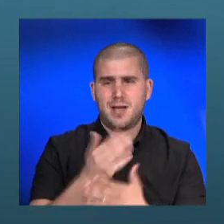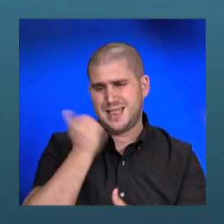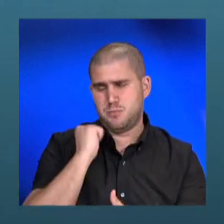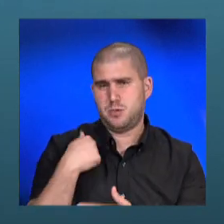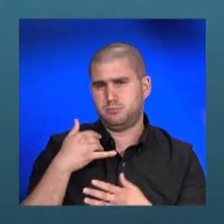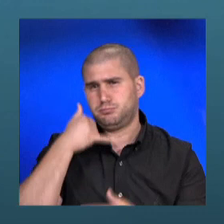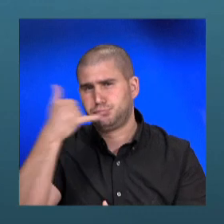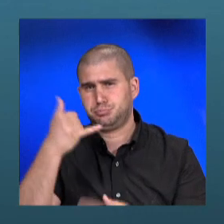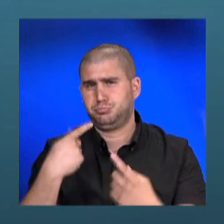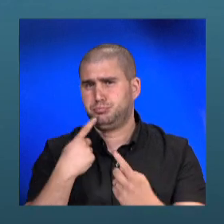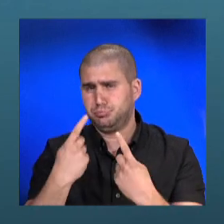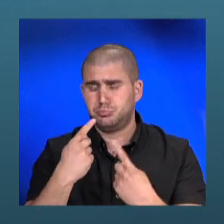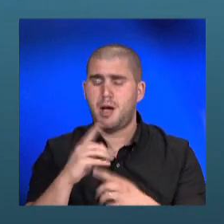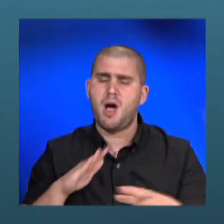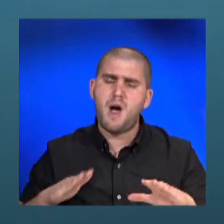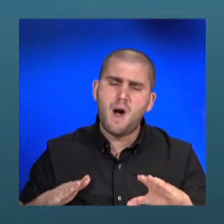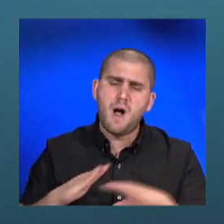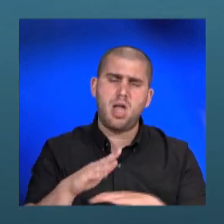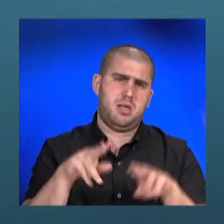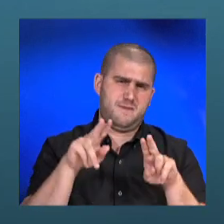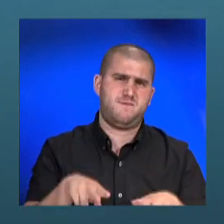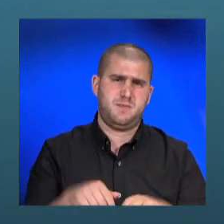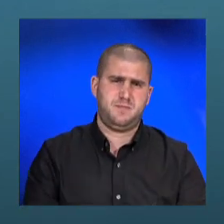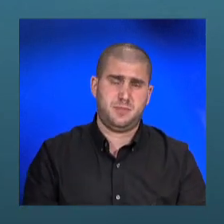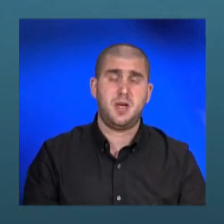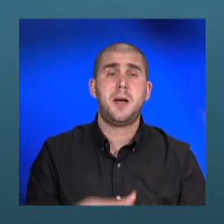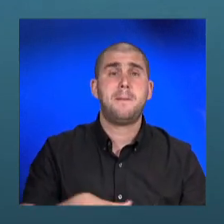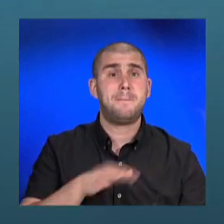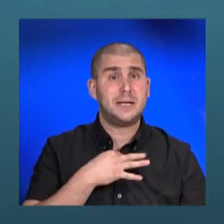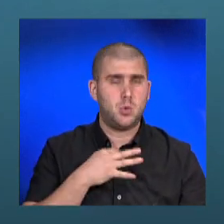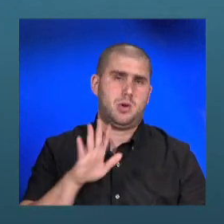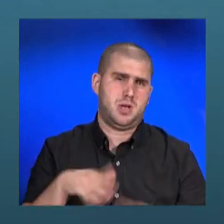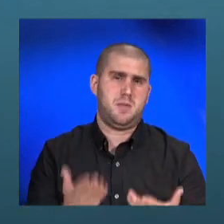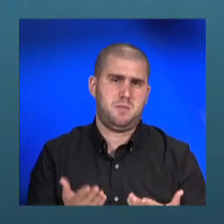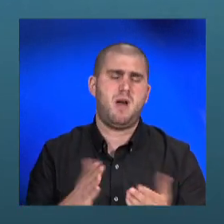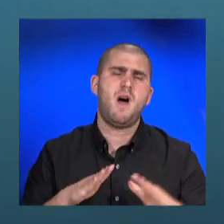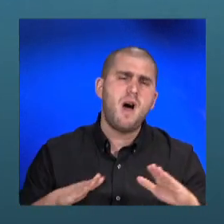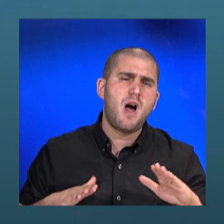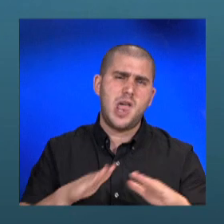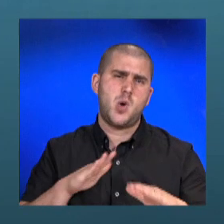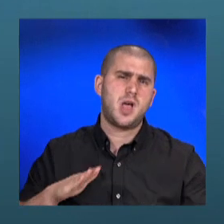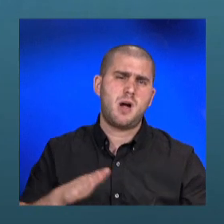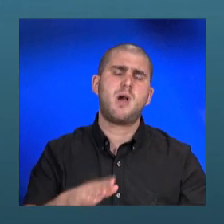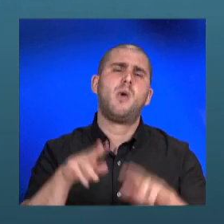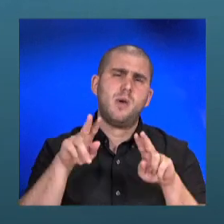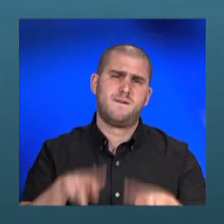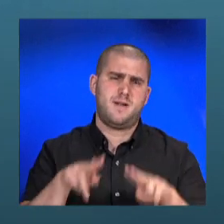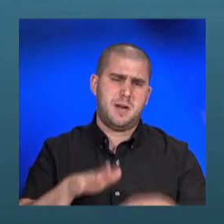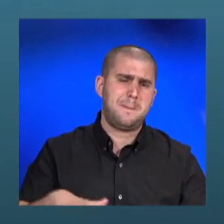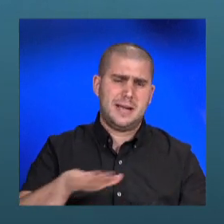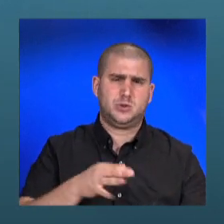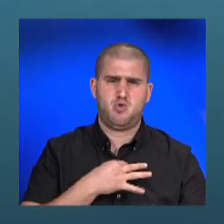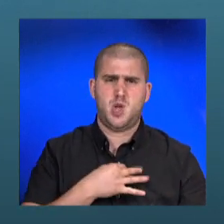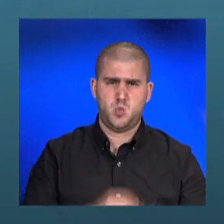עלייה תלולה מאוד. באזורנו גם כן. עליות תלולות מאוד מאוד.